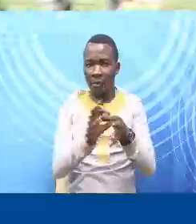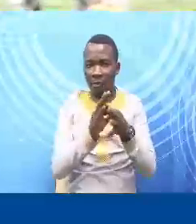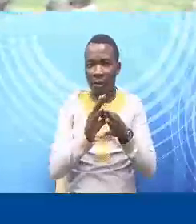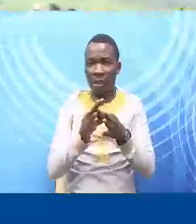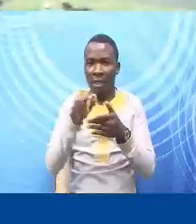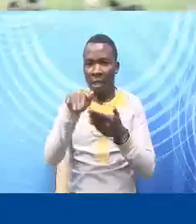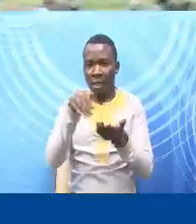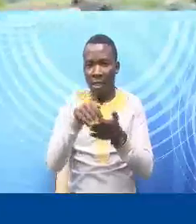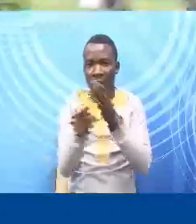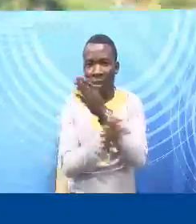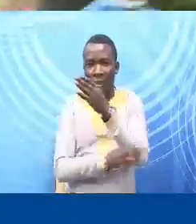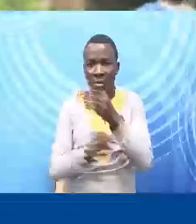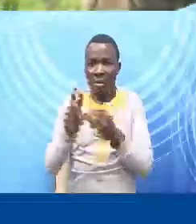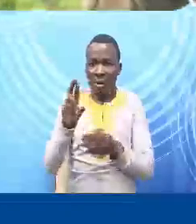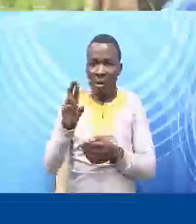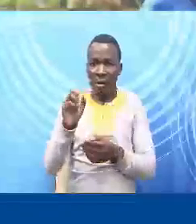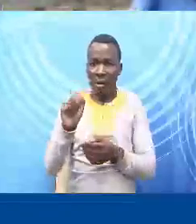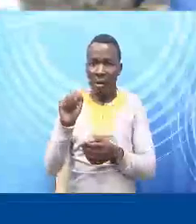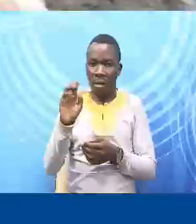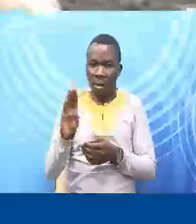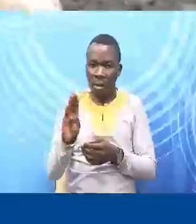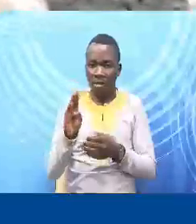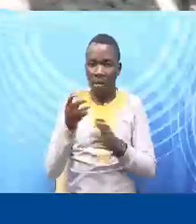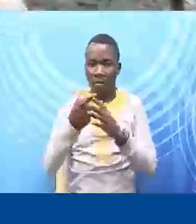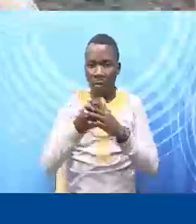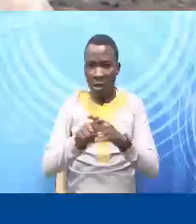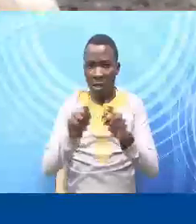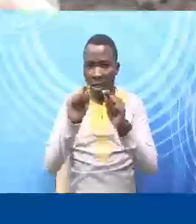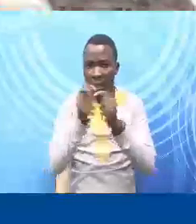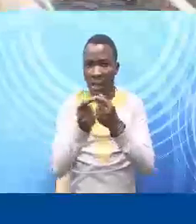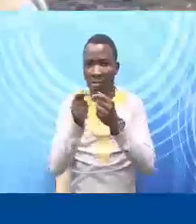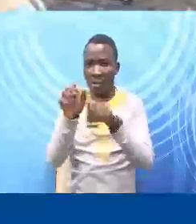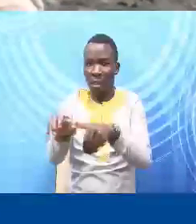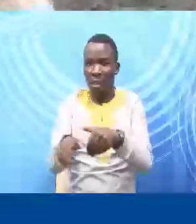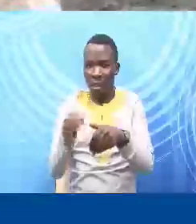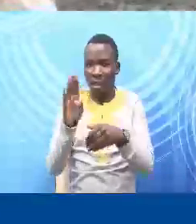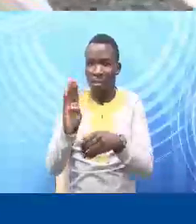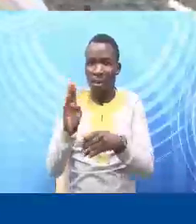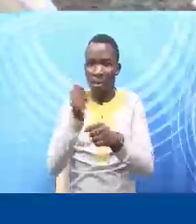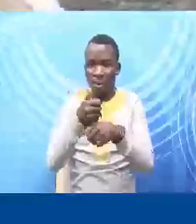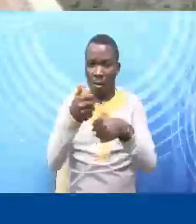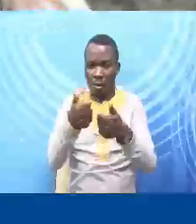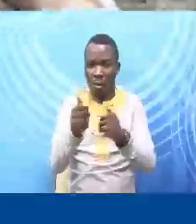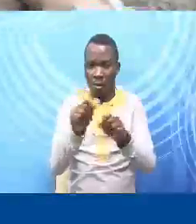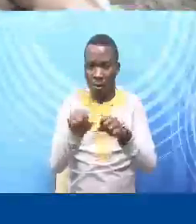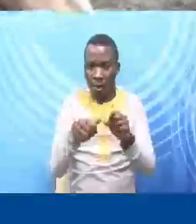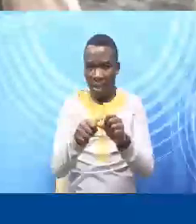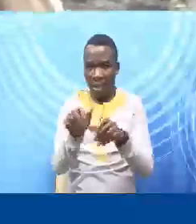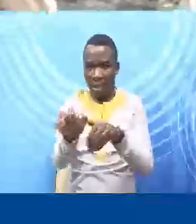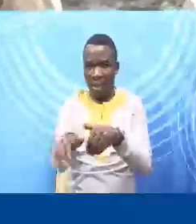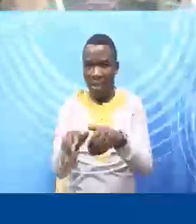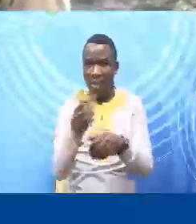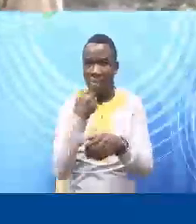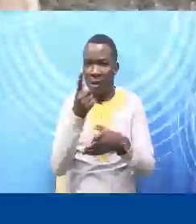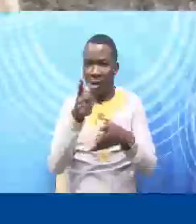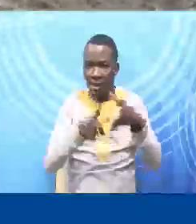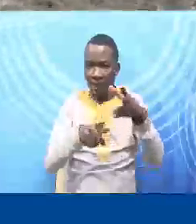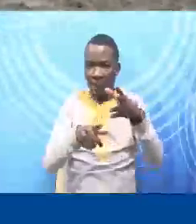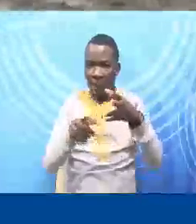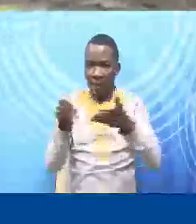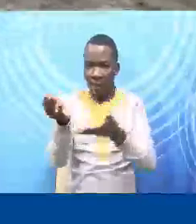ubuhinzi n'ubworozi RAB mu gutangiza igihembwe cy'ihinga B kandi ngo byagenze neza. Ku birebana no kuba abahinzi bavuga ko ngo umusaruro wabo wangizwa